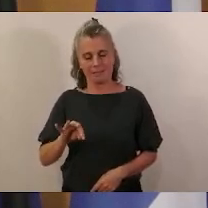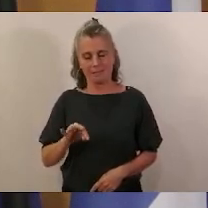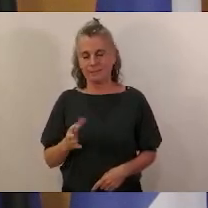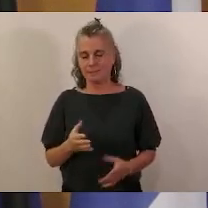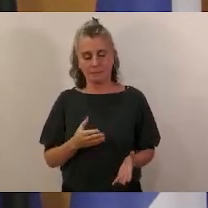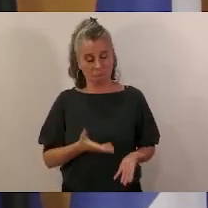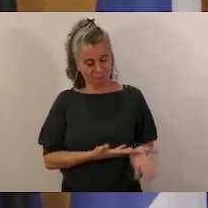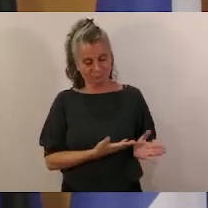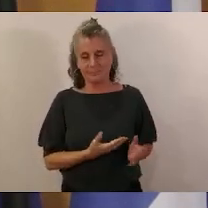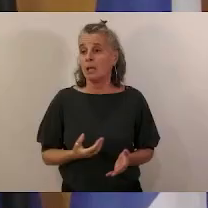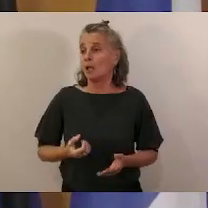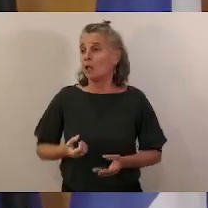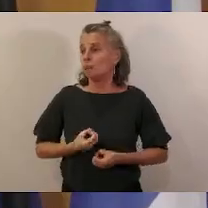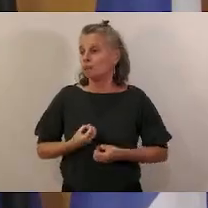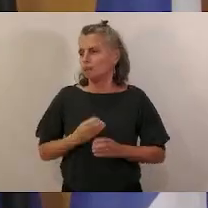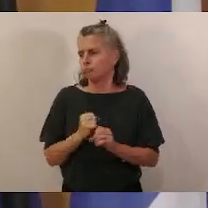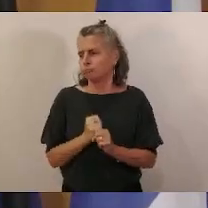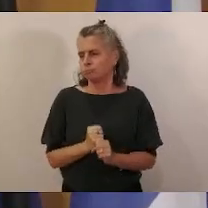mots.